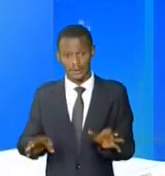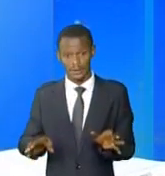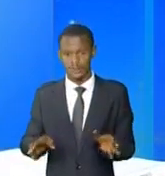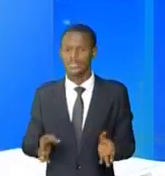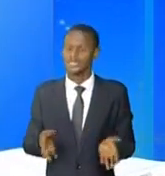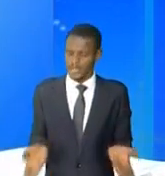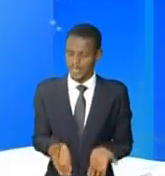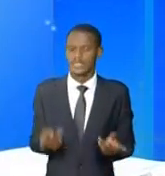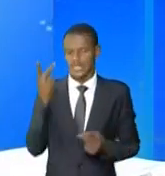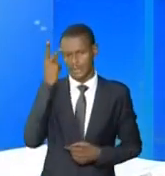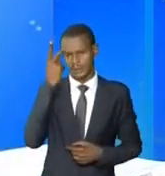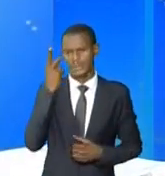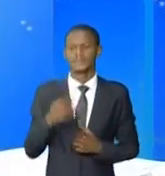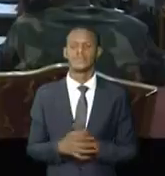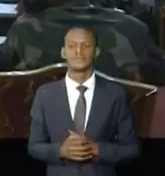Kinshasa. Reportage.